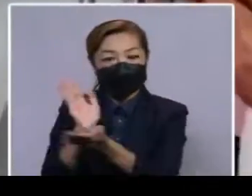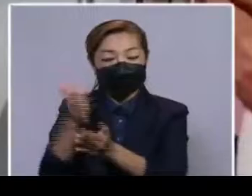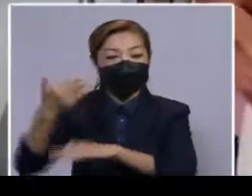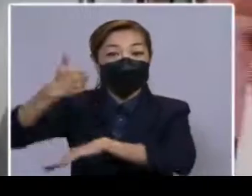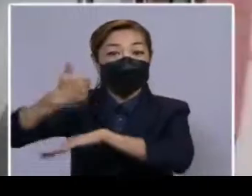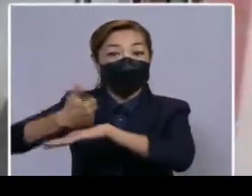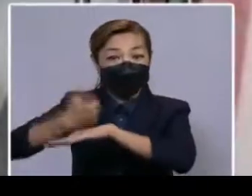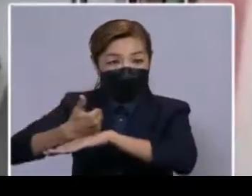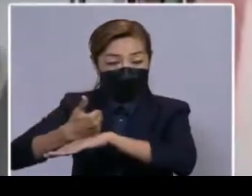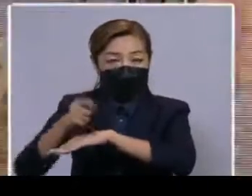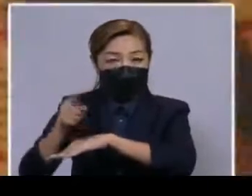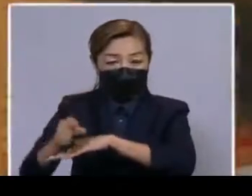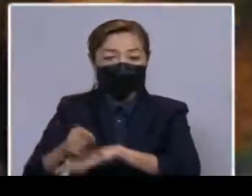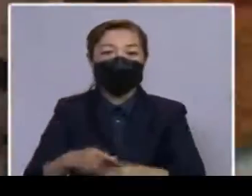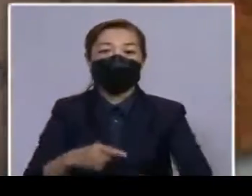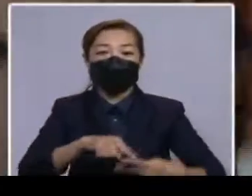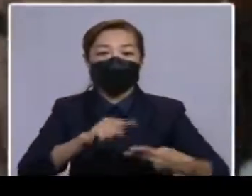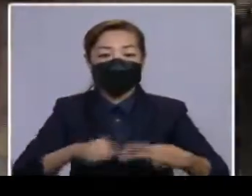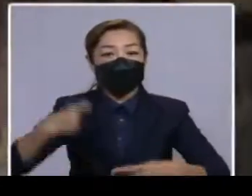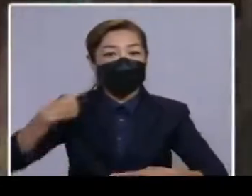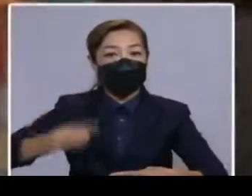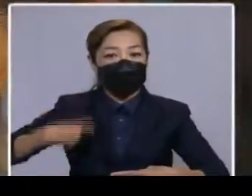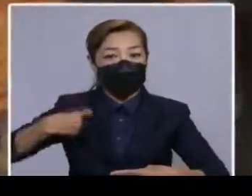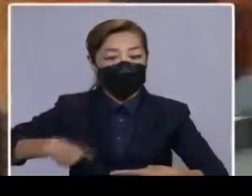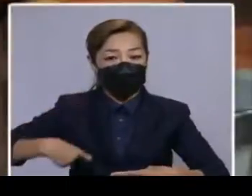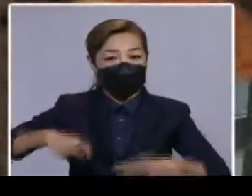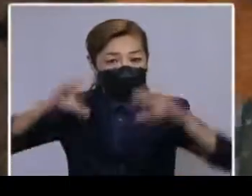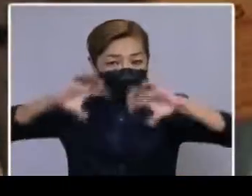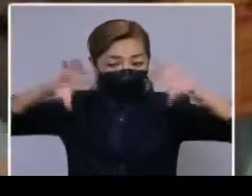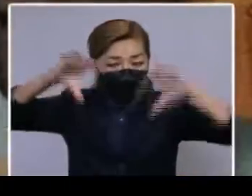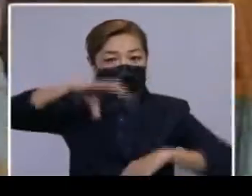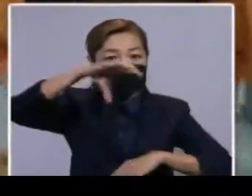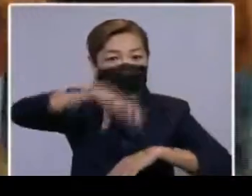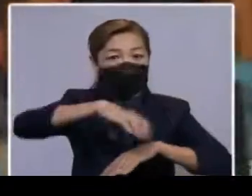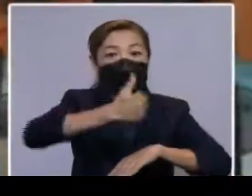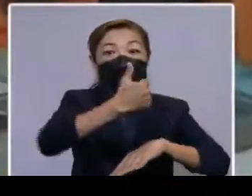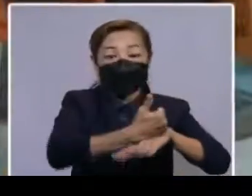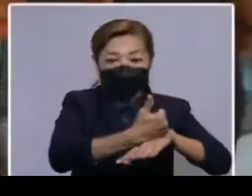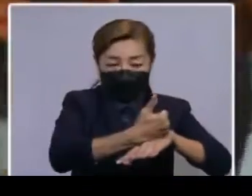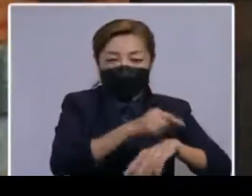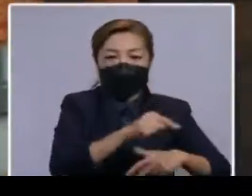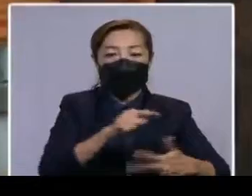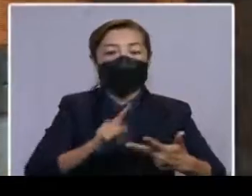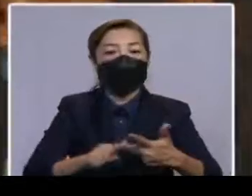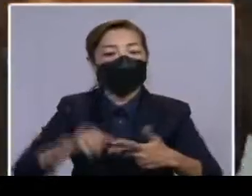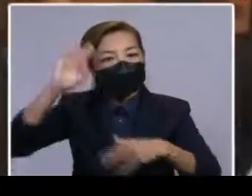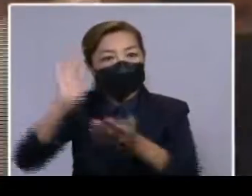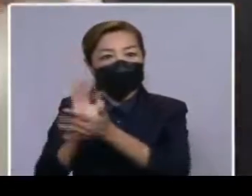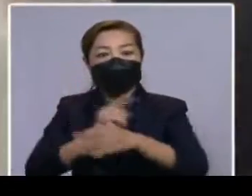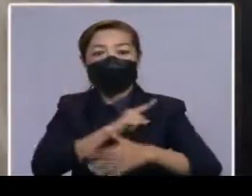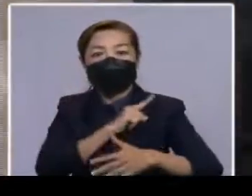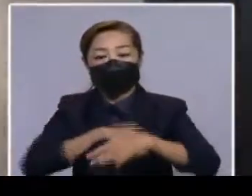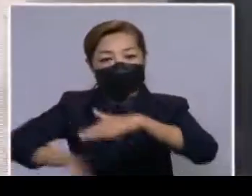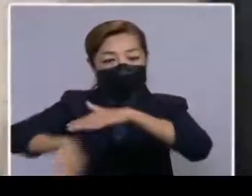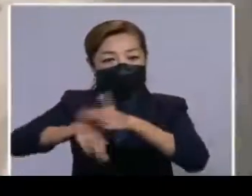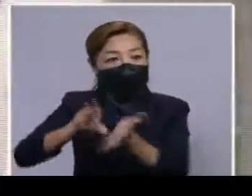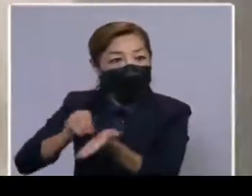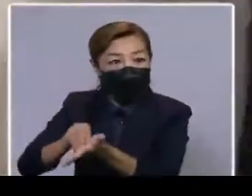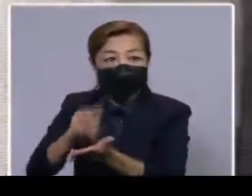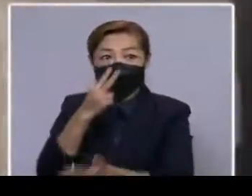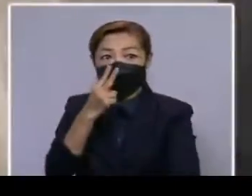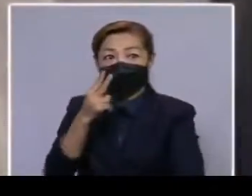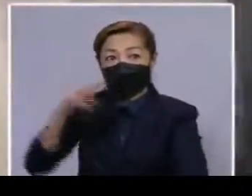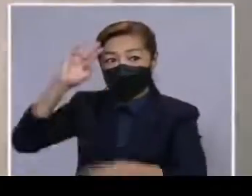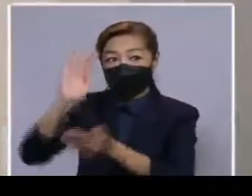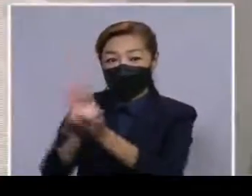มาพร้อมกับอธิบดีอัยการค่ะนายกุณฑริกมงคลสวัสดิ์และพนักงานสอบสวนคดีตู้หาวคุณผู้ชมเห็นไหมคะนี่ก็ให้เจ้าหน้าที่